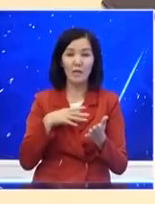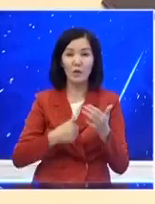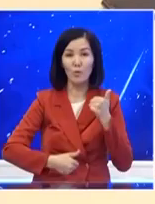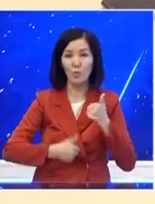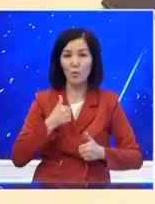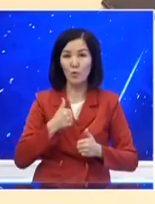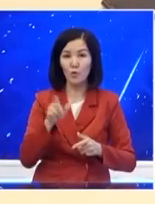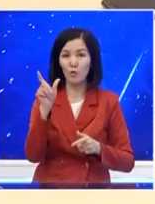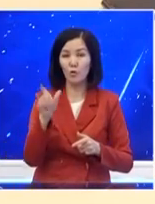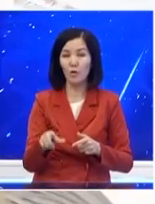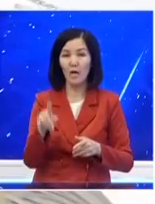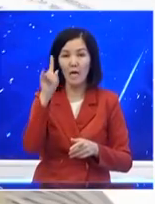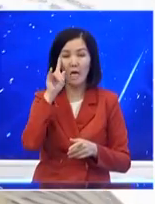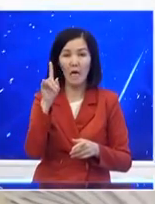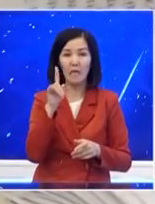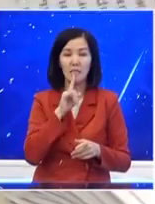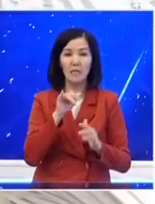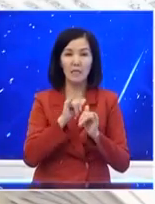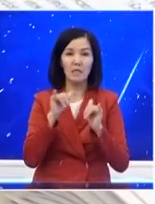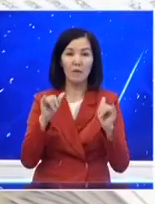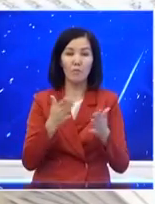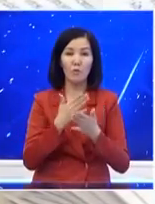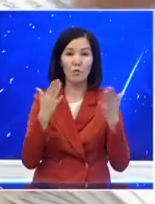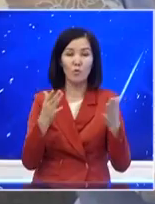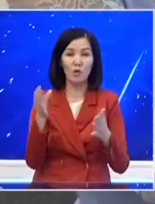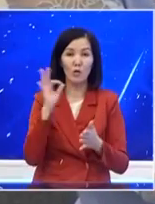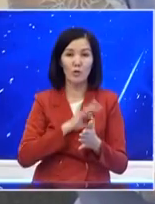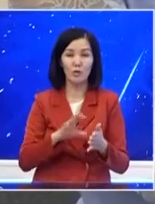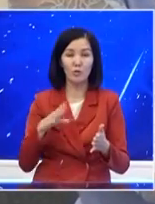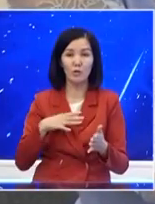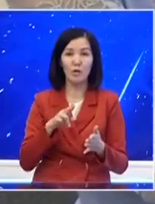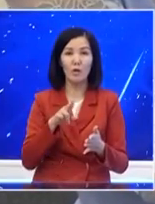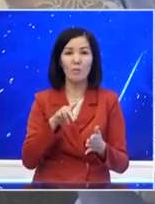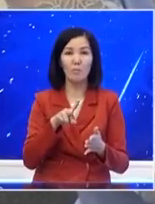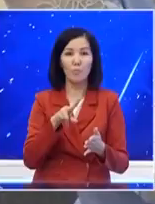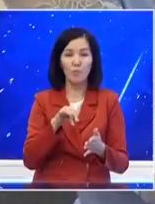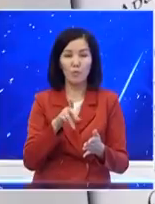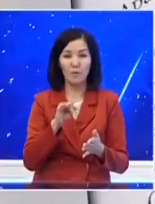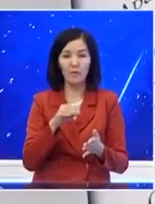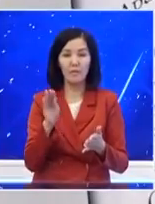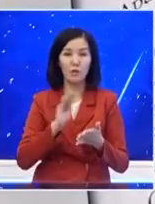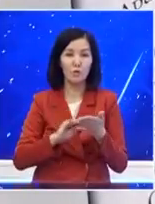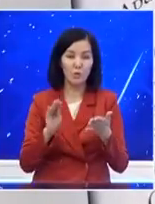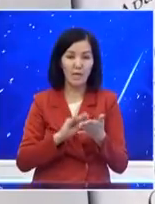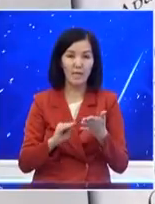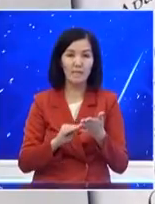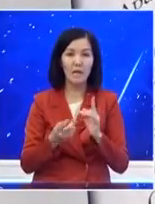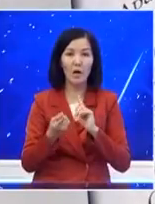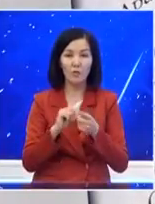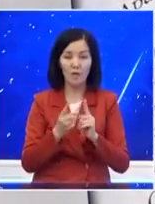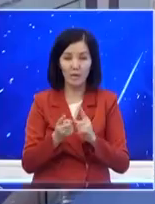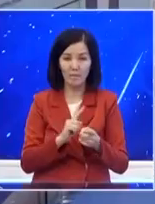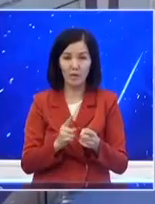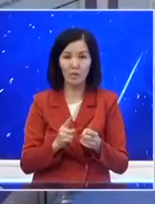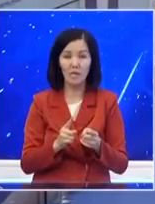өз заманында қазақ руханиятының өрлеуіне үлкен үлес қосты. Тек публицистика, поэзия, журналистикадан ғана емес, аудармашы,